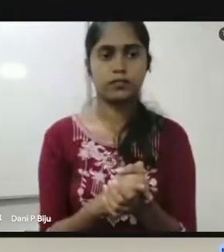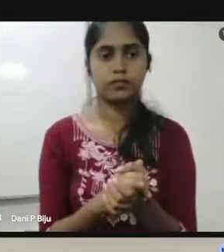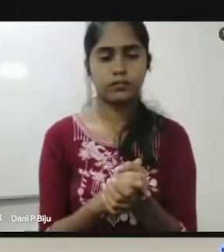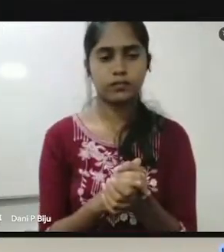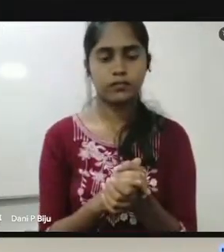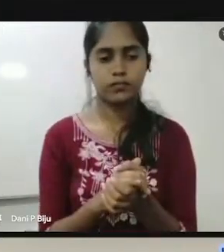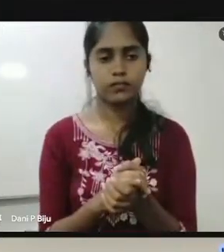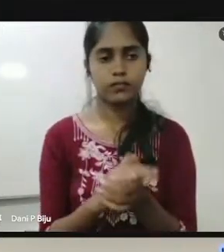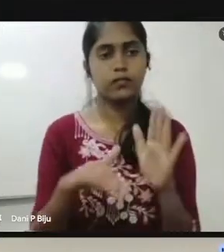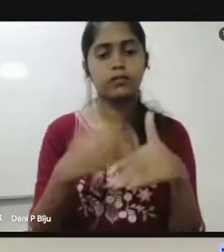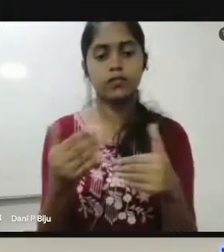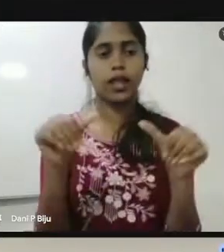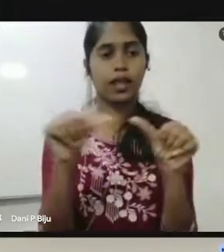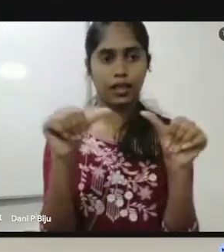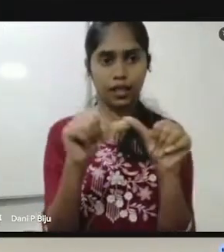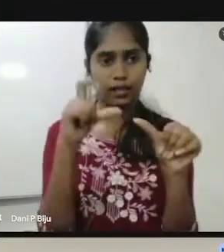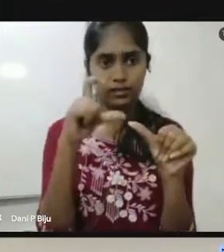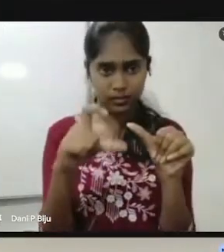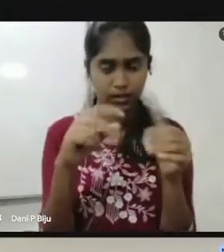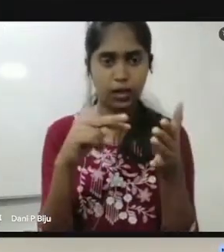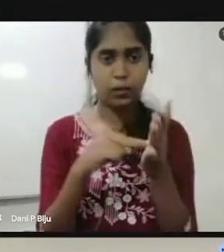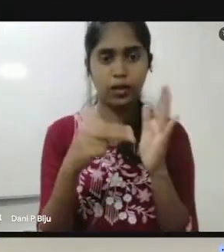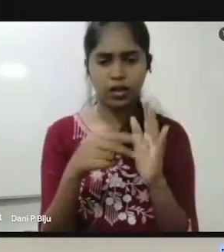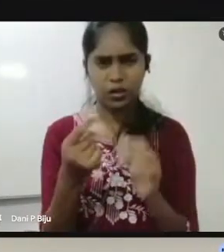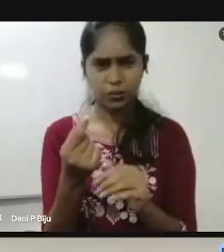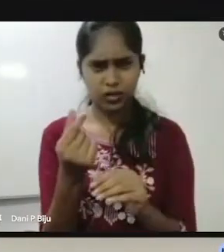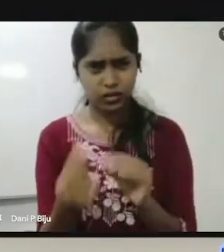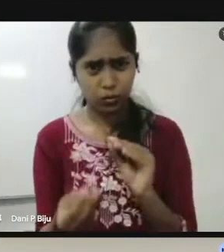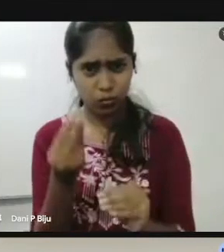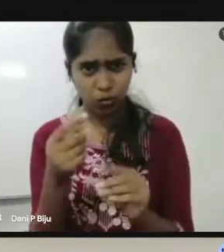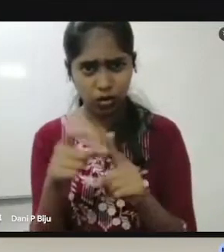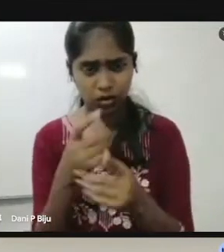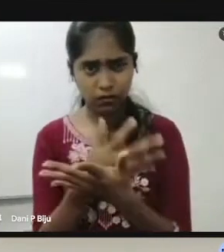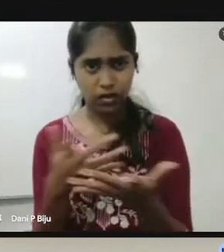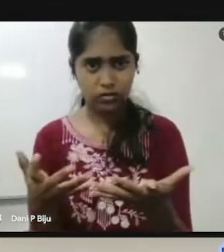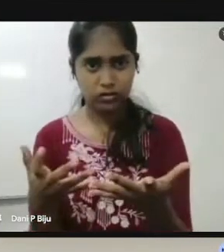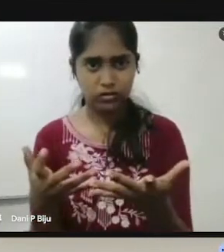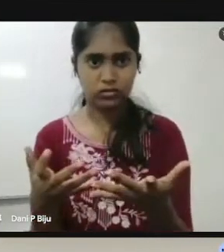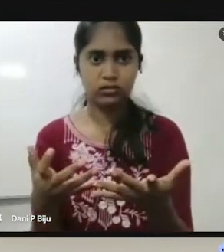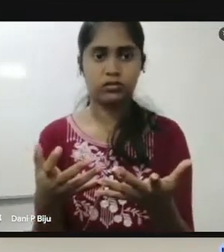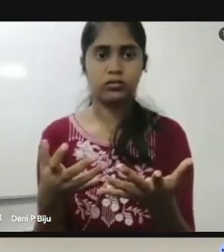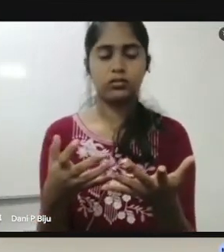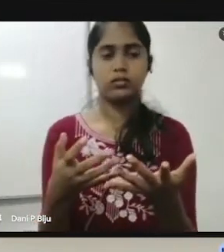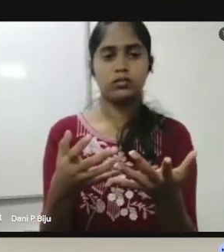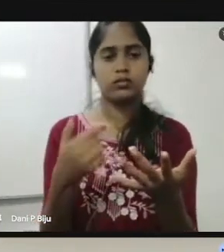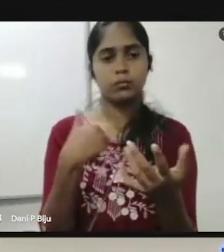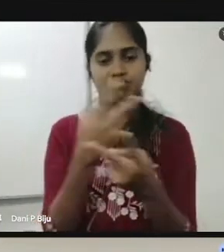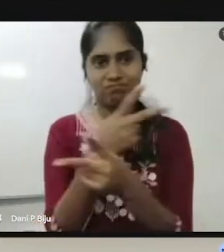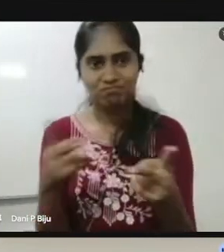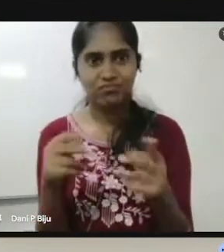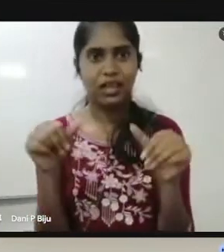അടുത്തത്, AAC എന്നത് വിലയേറിയ ഒരു ഉപകരണം എന്നാണോ അർത്ഥമാക്കുന്നത്? ആക്ച്വലി നമ്മൾ വിവിധ തരം AAC കണ്ടു. അപ്പൊ അതില്